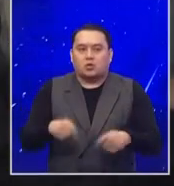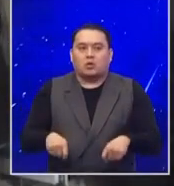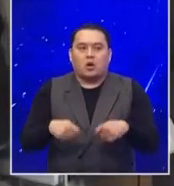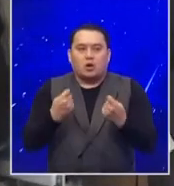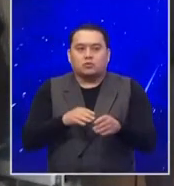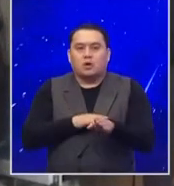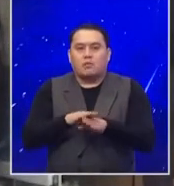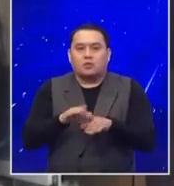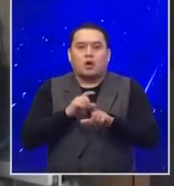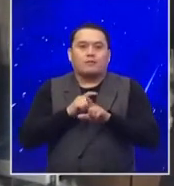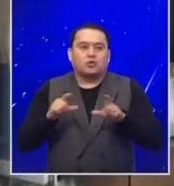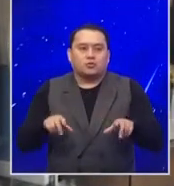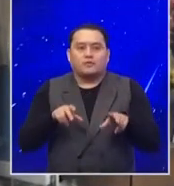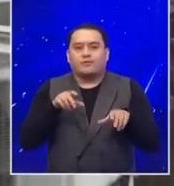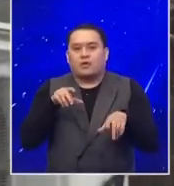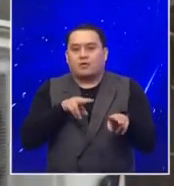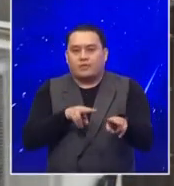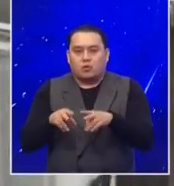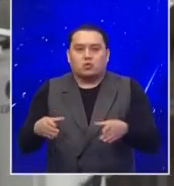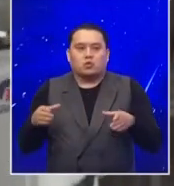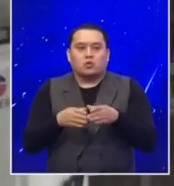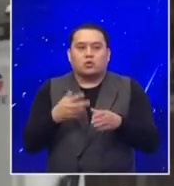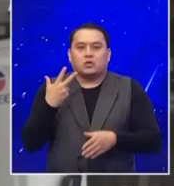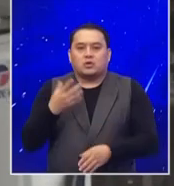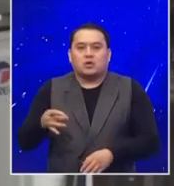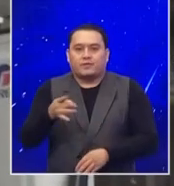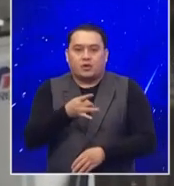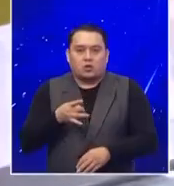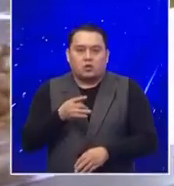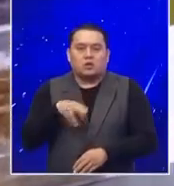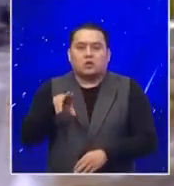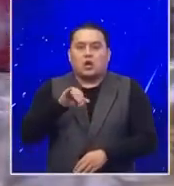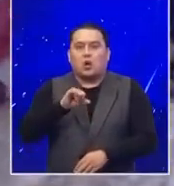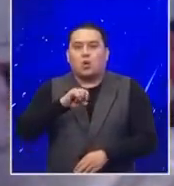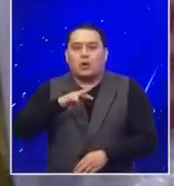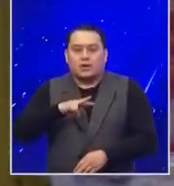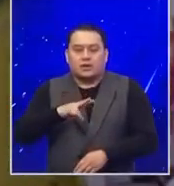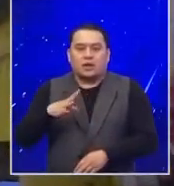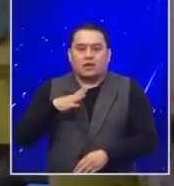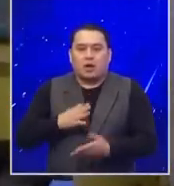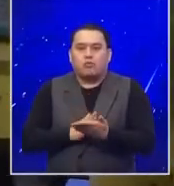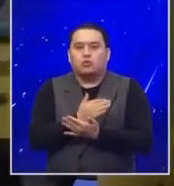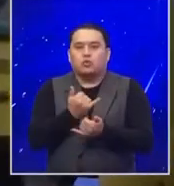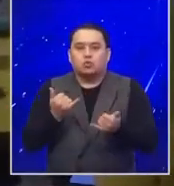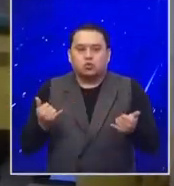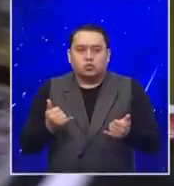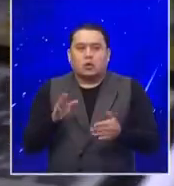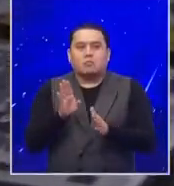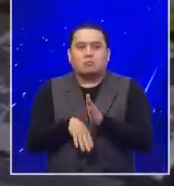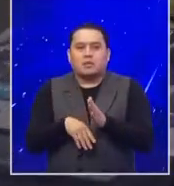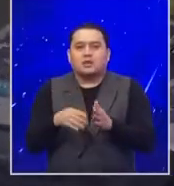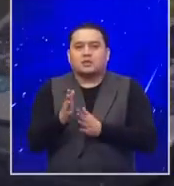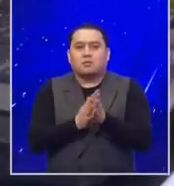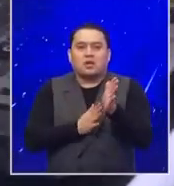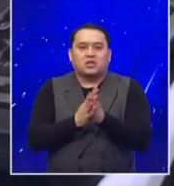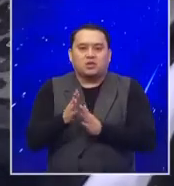Недопустимую заполняемость объекта зафиксировали и в торговом доме 3-го микрорайона. Помимо этого, некоторые продавцы здесь обслуживали посетителей без защитных